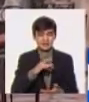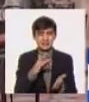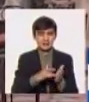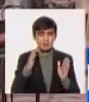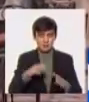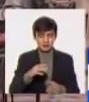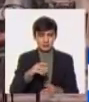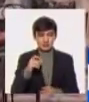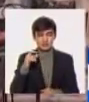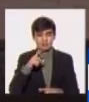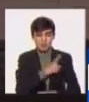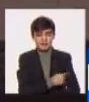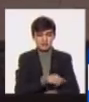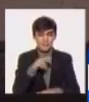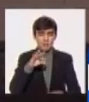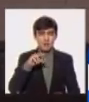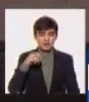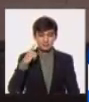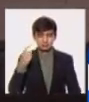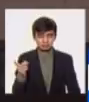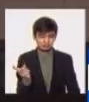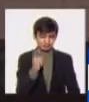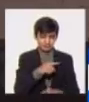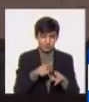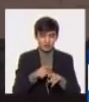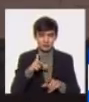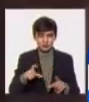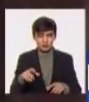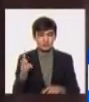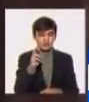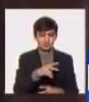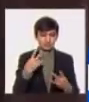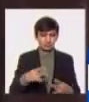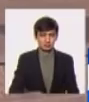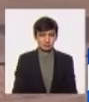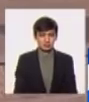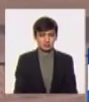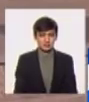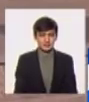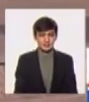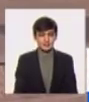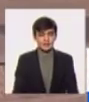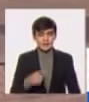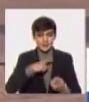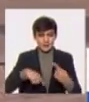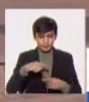по запросам больниц и поликлиник. Гражданам приходить в этот центр не нужно. Мы